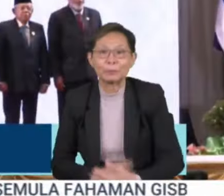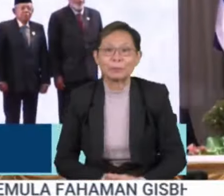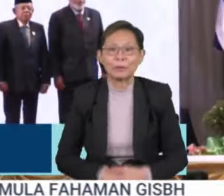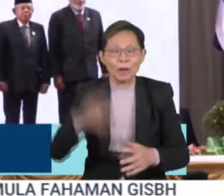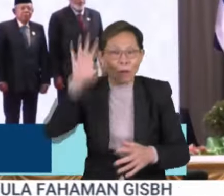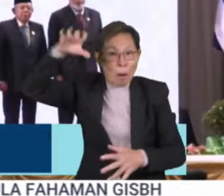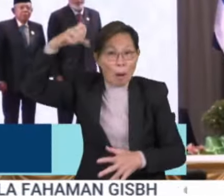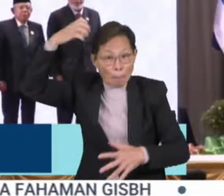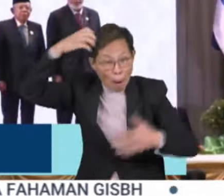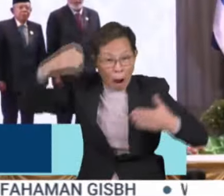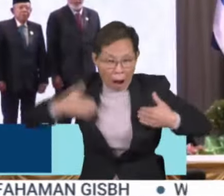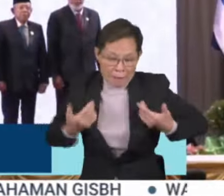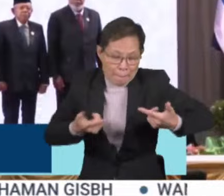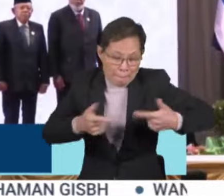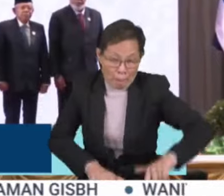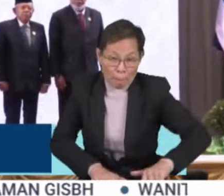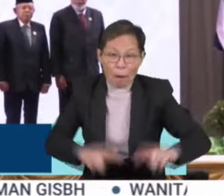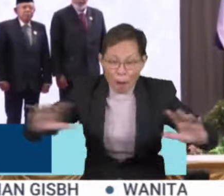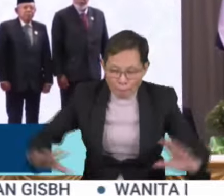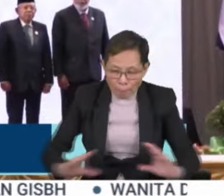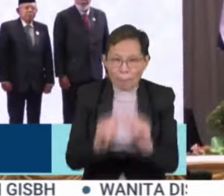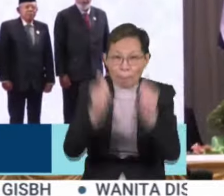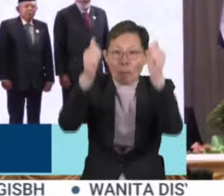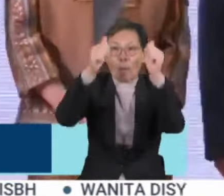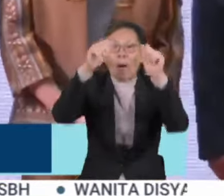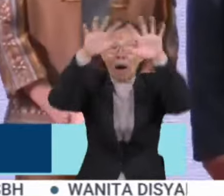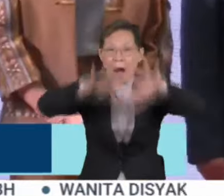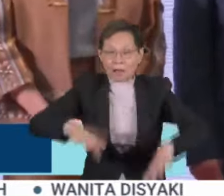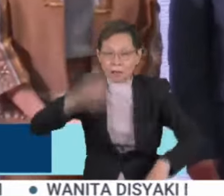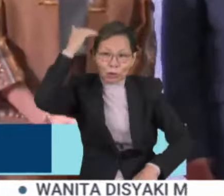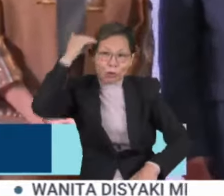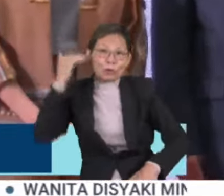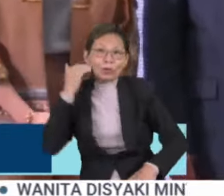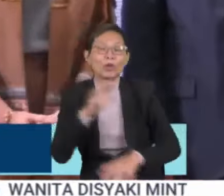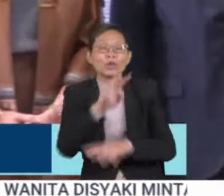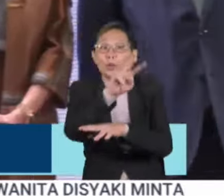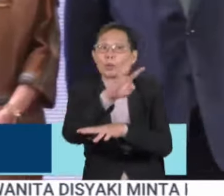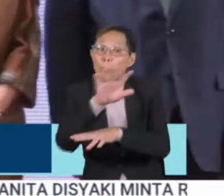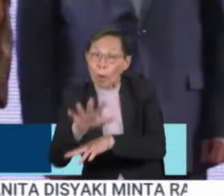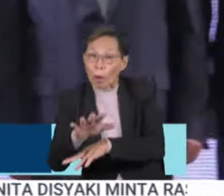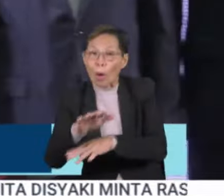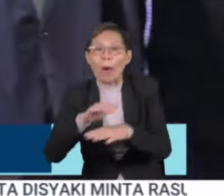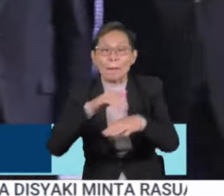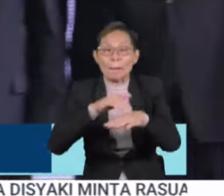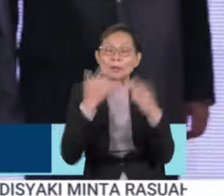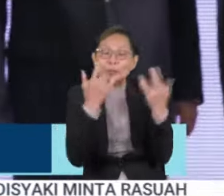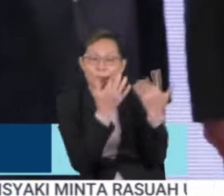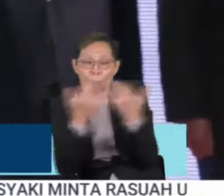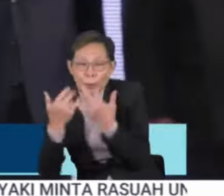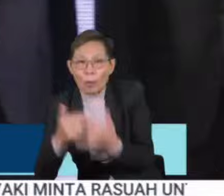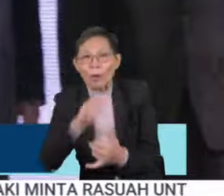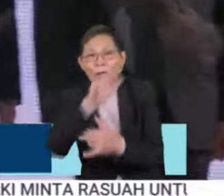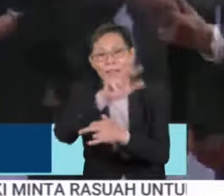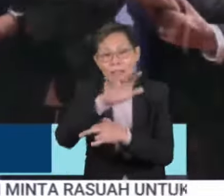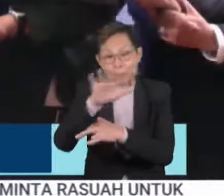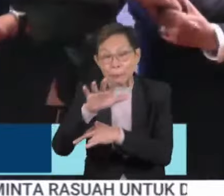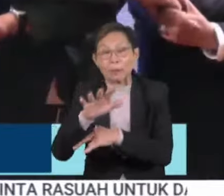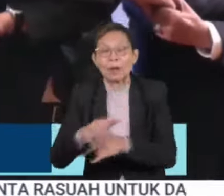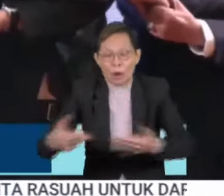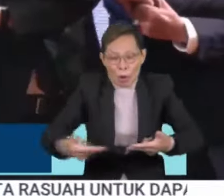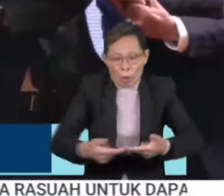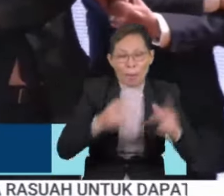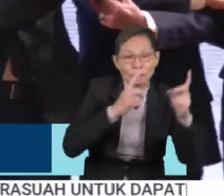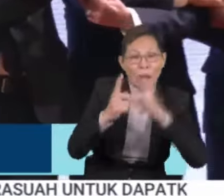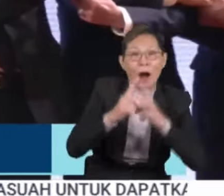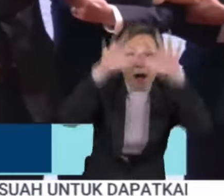Di Vientiane juga berlangsungnya sidang kemuncak ASEAN Korea Selatan ke-25 sempena ulang tahun ke-35 hubungan